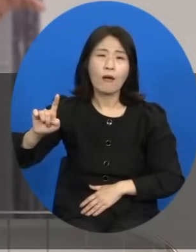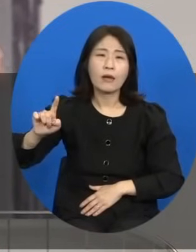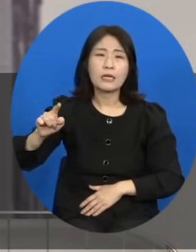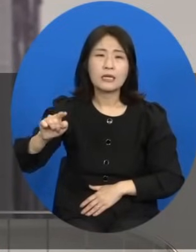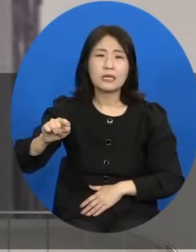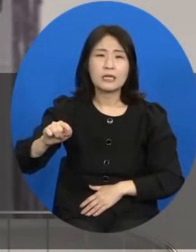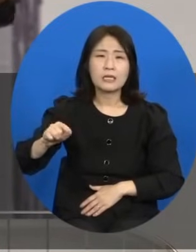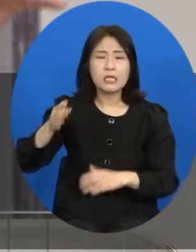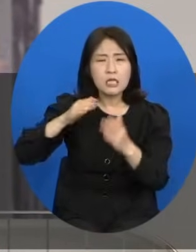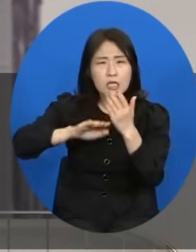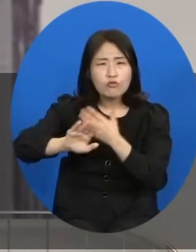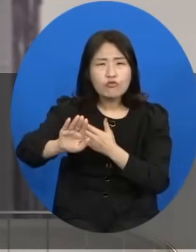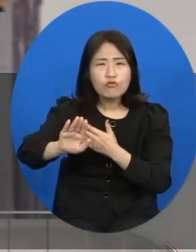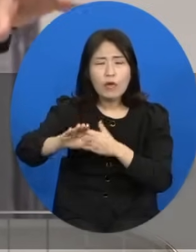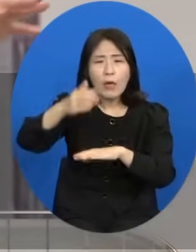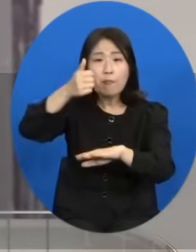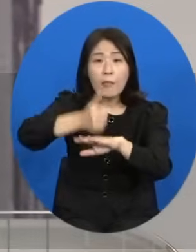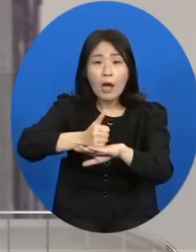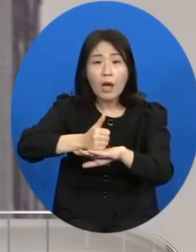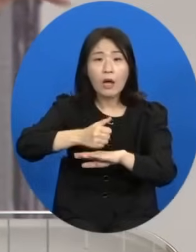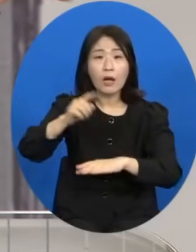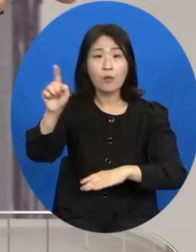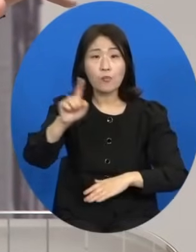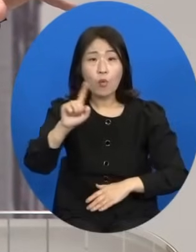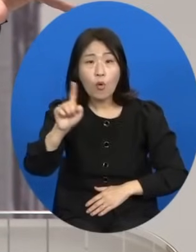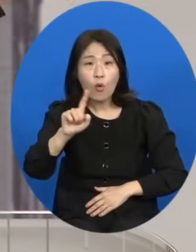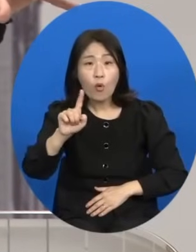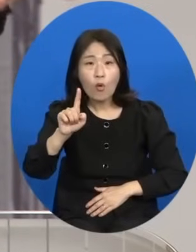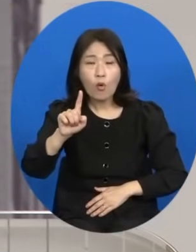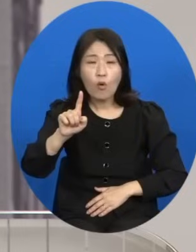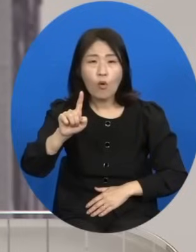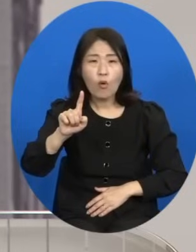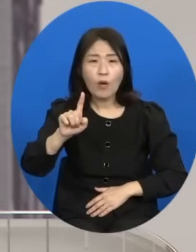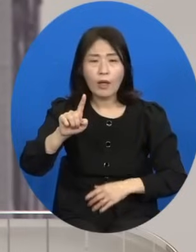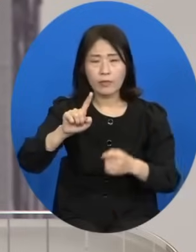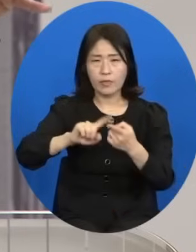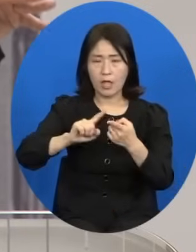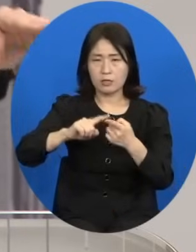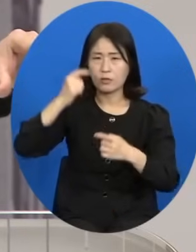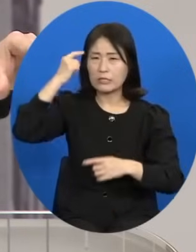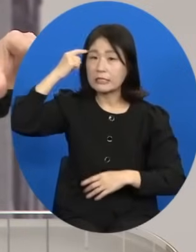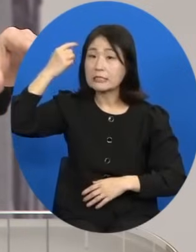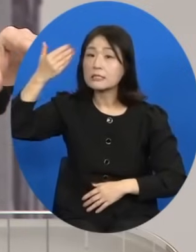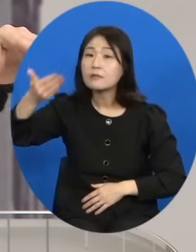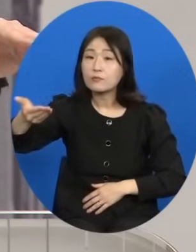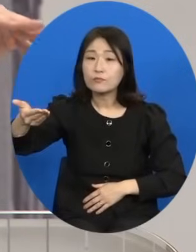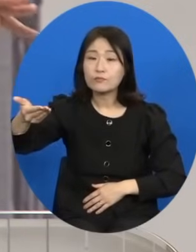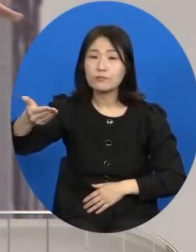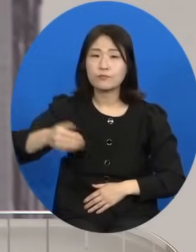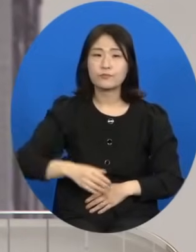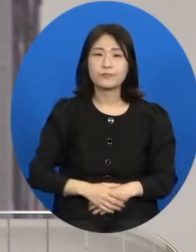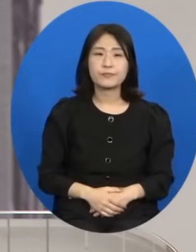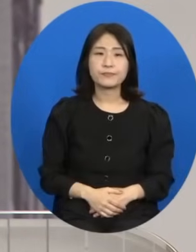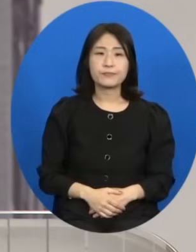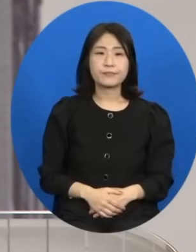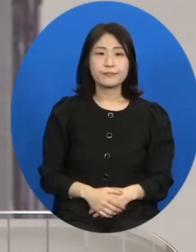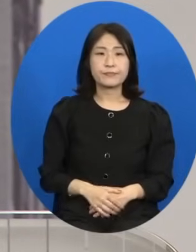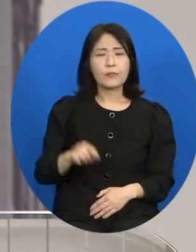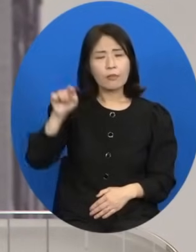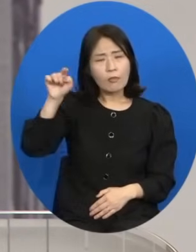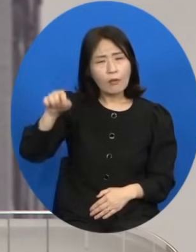에는 어떤 결말 결승선에 가면 어떤 일이 있습니까는 그 질문을 하고 있는 것이죠 여기에